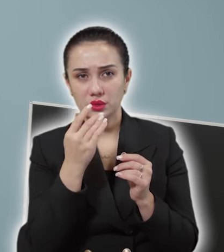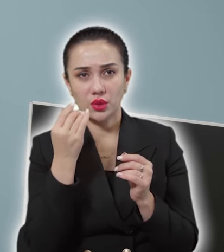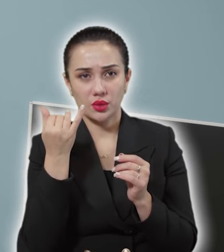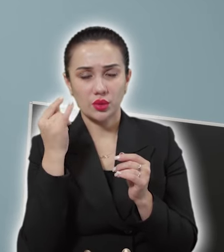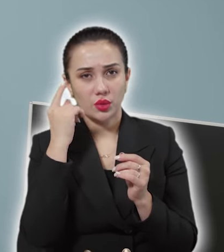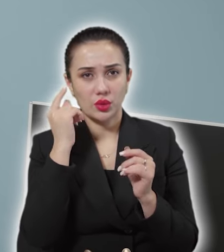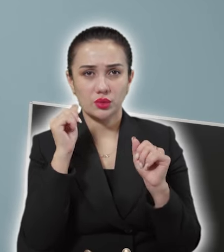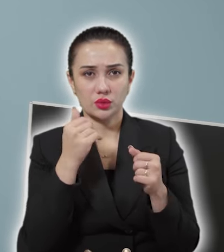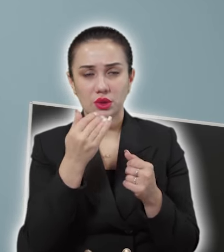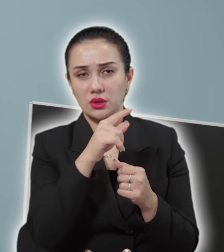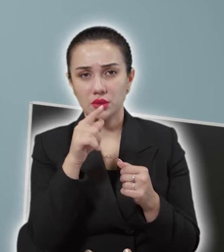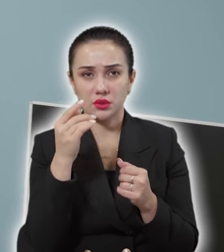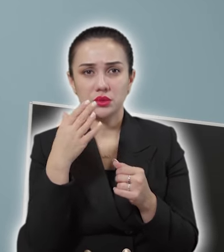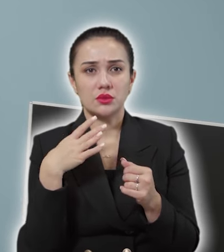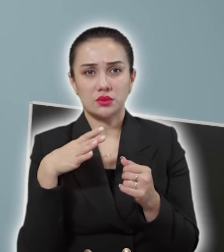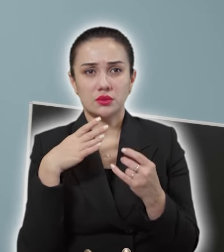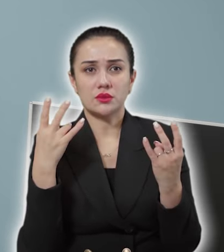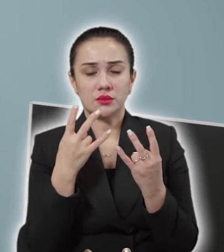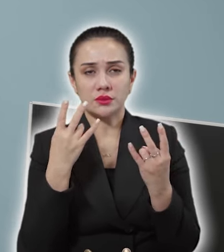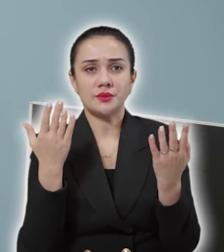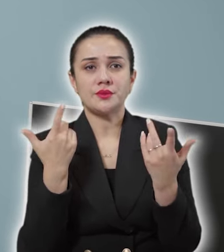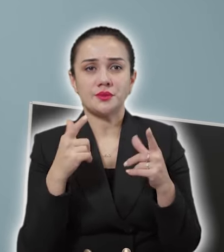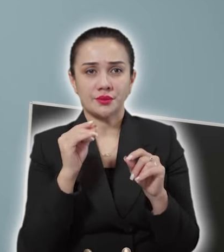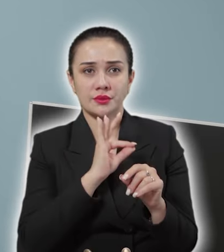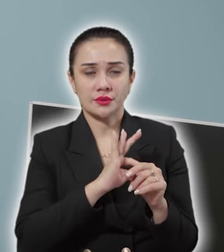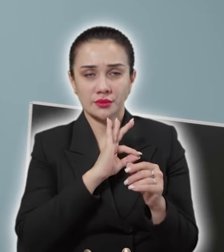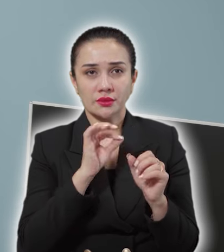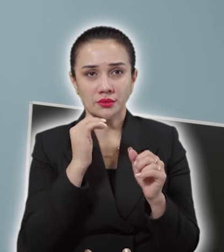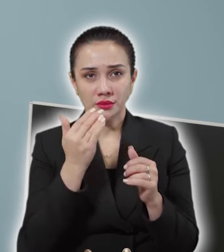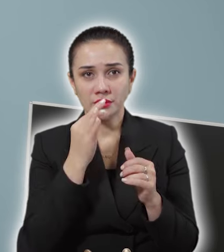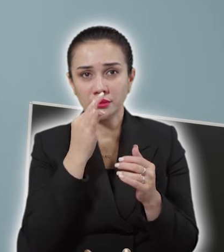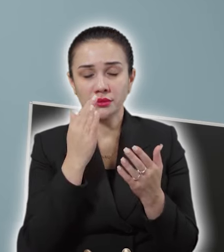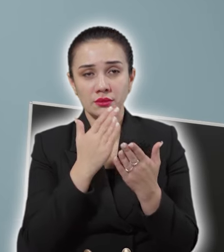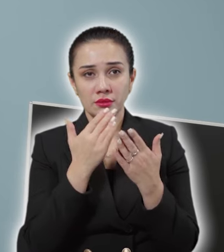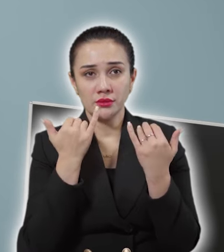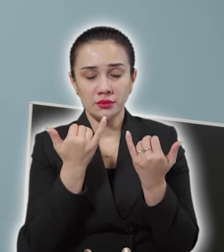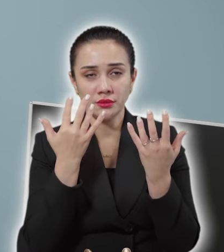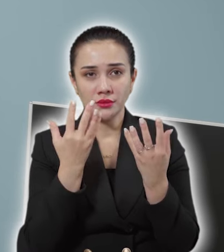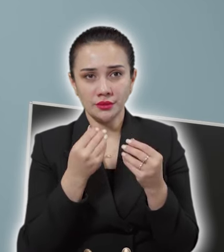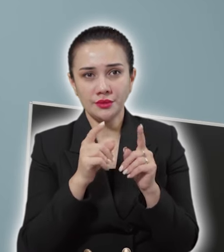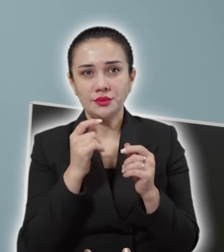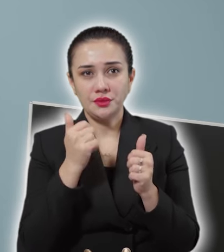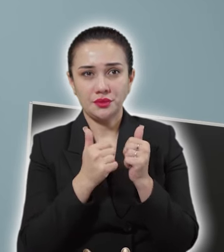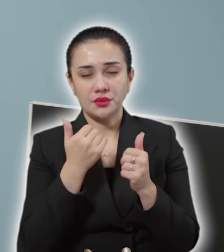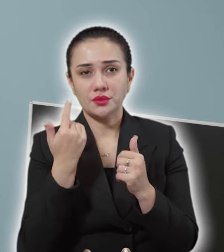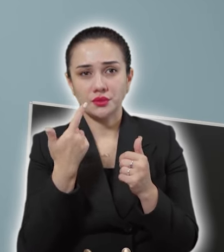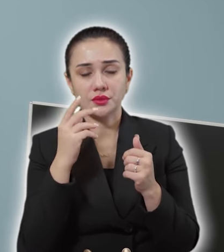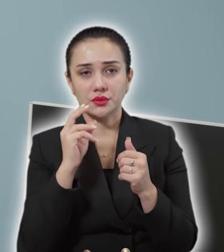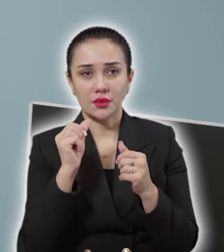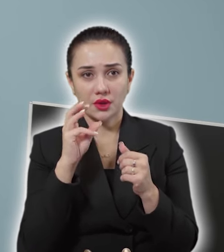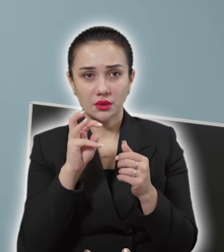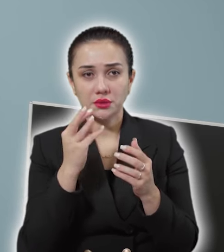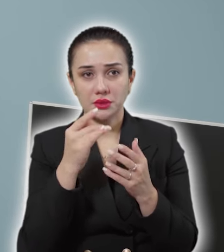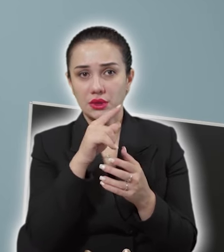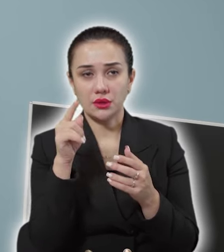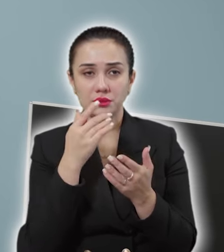emas. Sen hozir o'ylashing mumkin, kasr sonlarining nima keragi bor? Qayerda ishlatiladi o'zi deb. Lekin biz bugungi kunda har qadamda